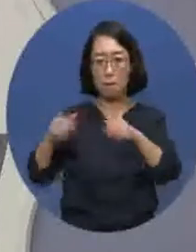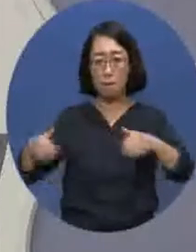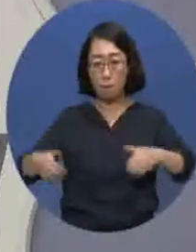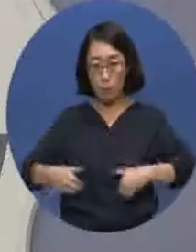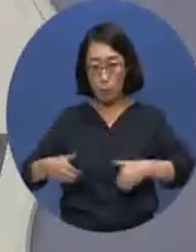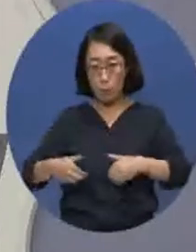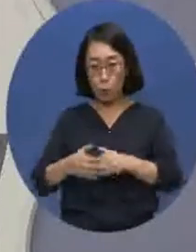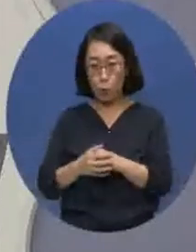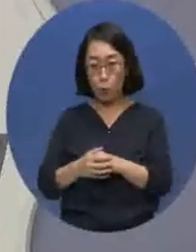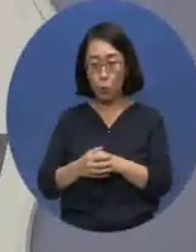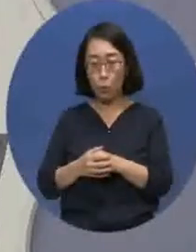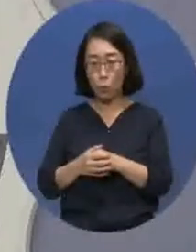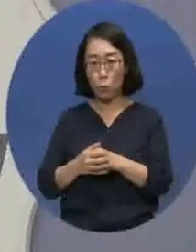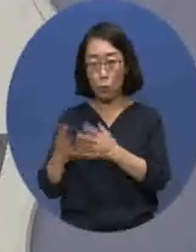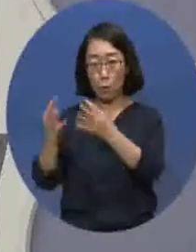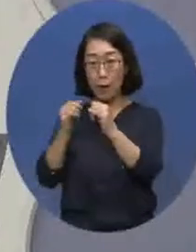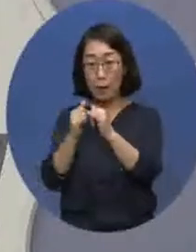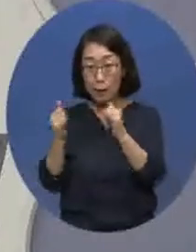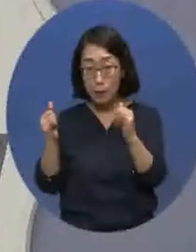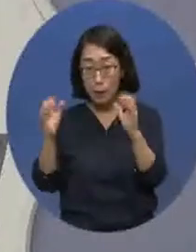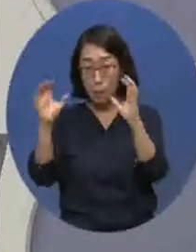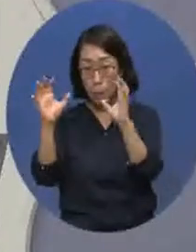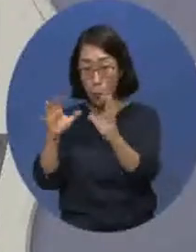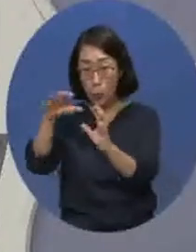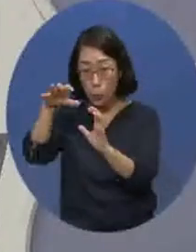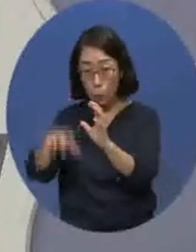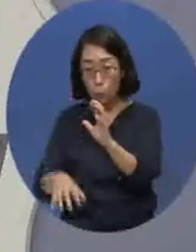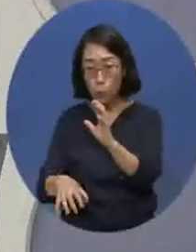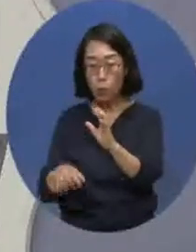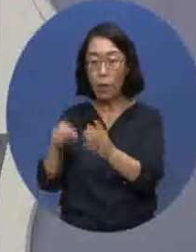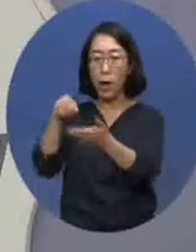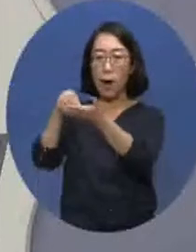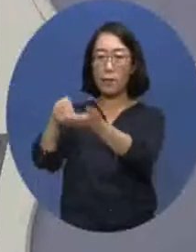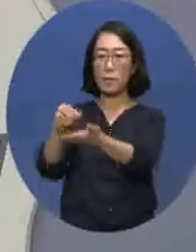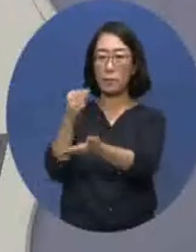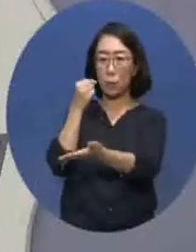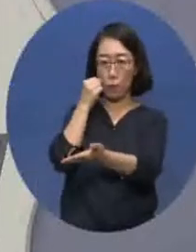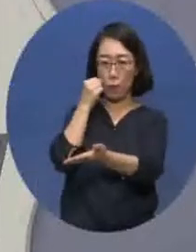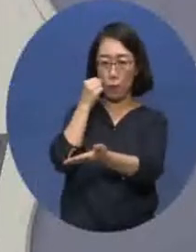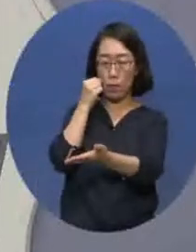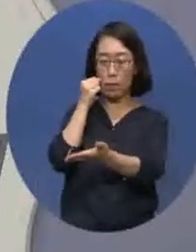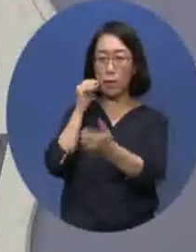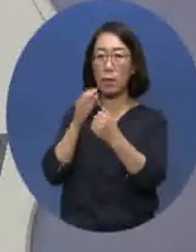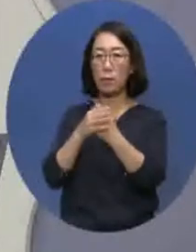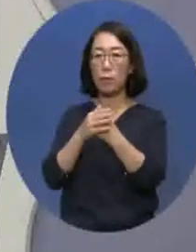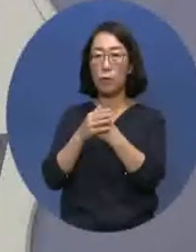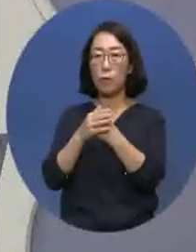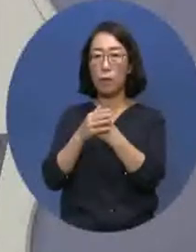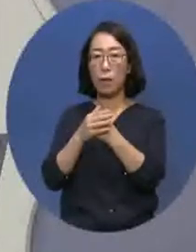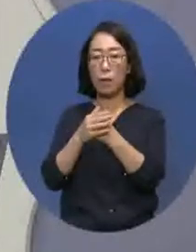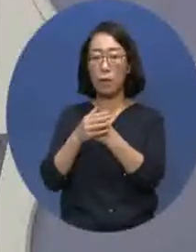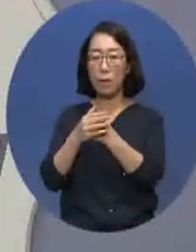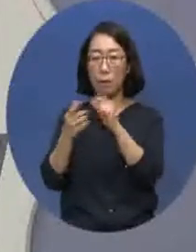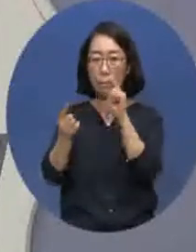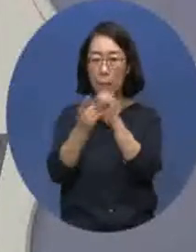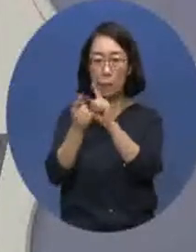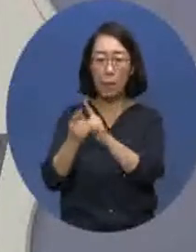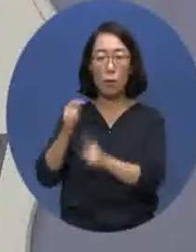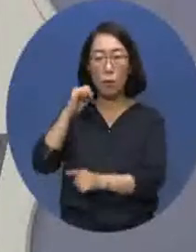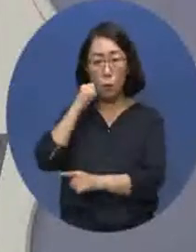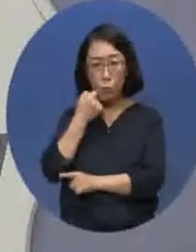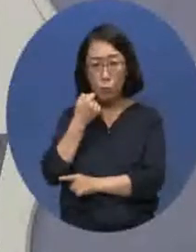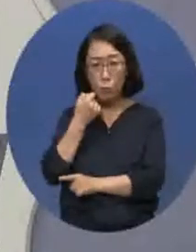또 다수가 모인 장소는 못 가는 그럼 이제 비대면 시대라는 우리가 지금까지 살면서 상상할 수